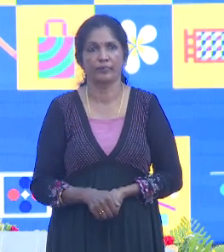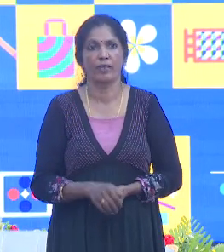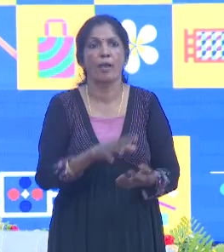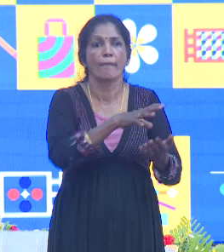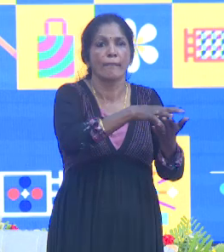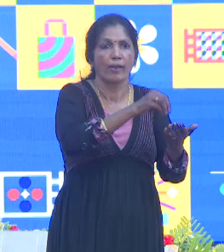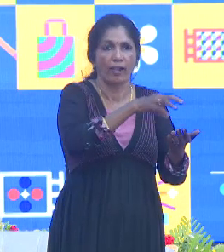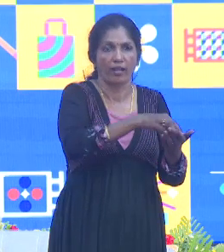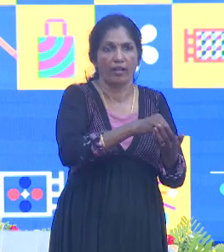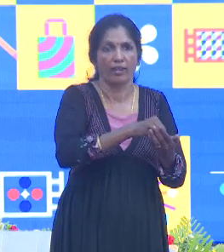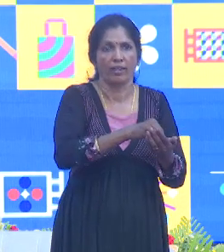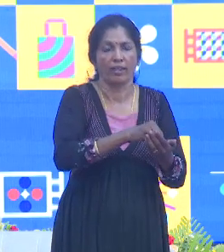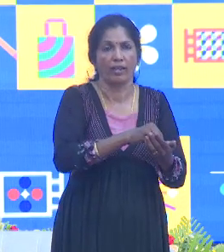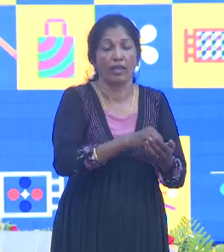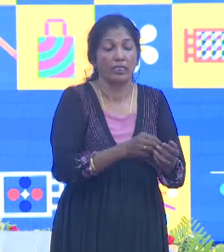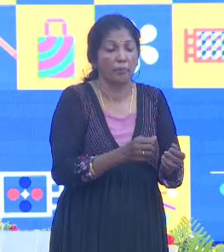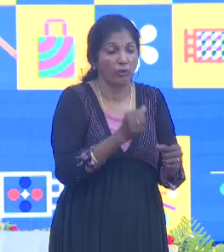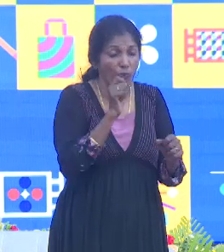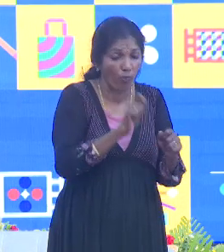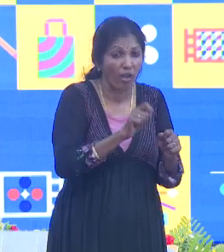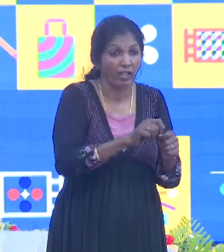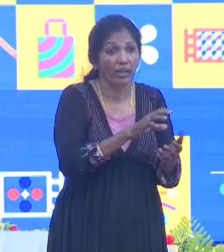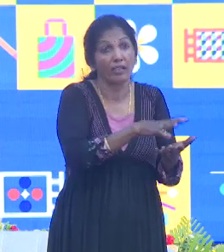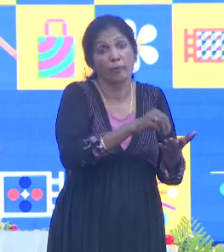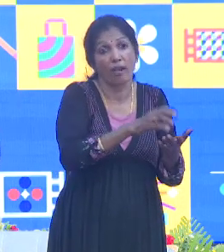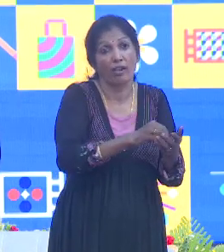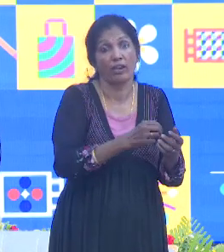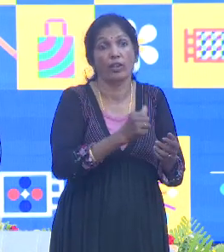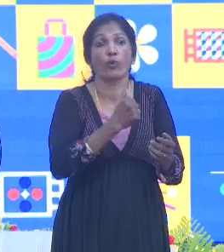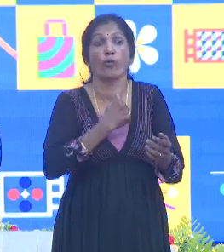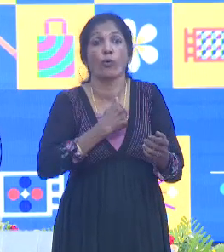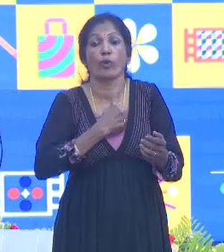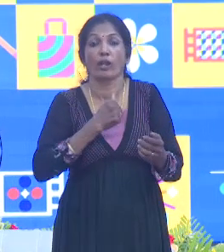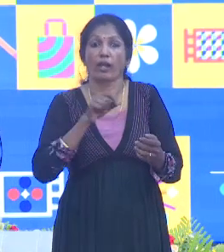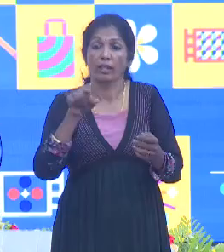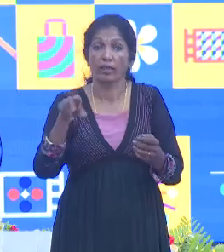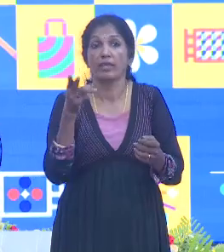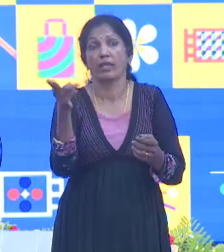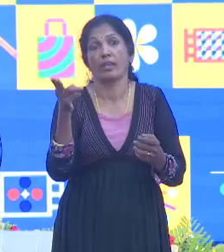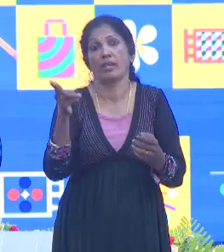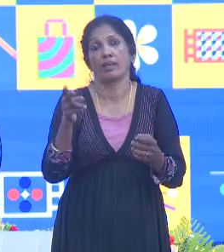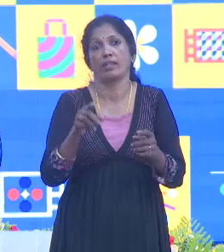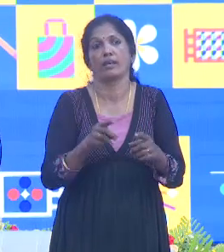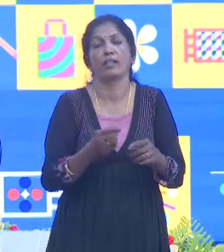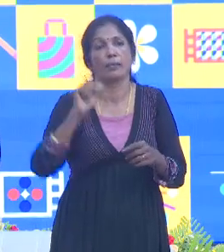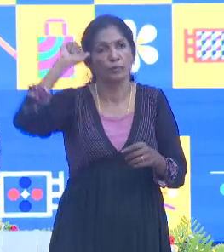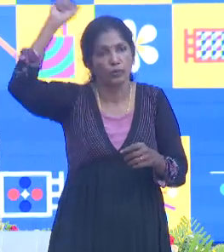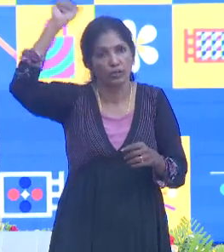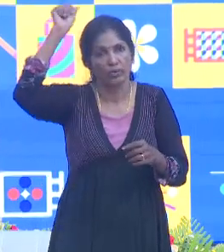മണ്ണിൻ്റെ, അധ്വാനിക്കുന്ന മണ്ണിൻ്റെ ഉടമയാക്കി കൃഷിഭൂമി കൃഷിക്കാരന് എന്ന